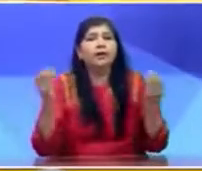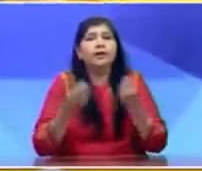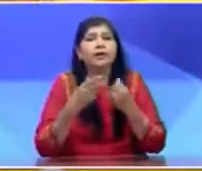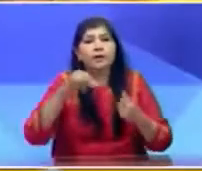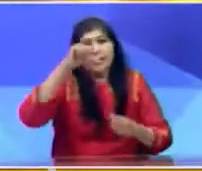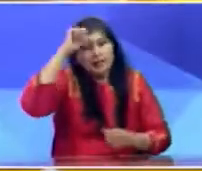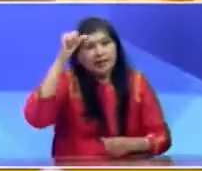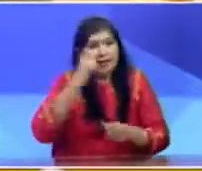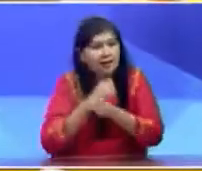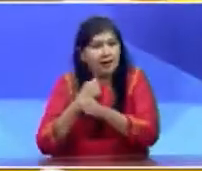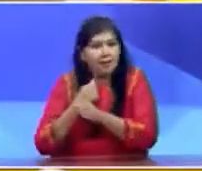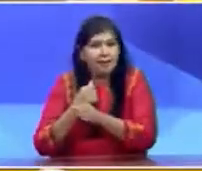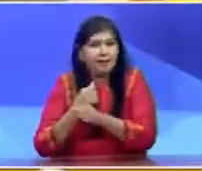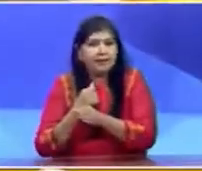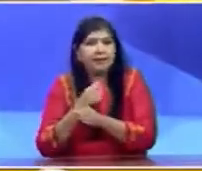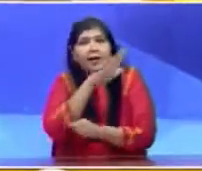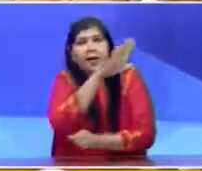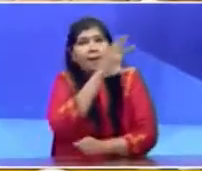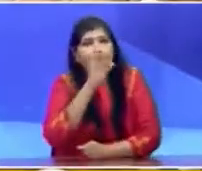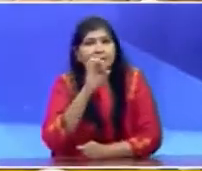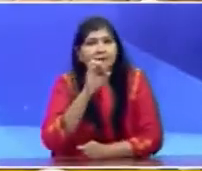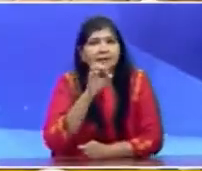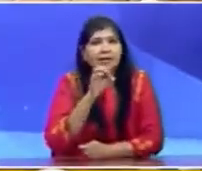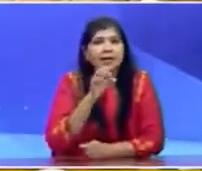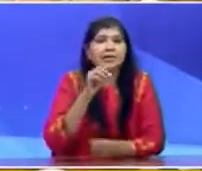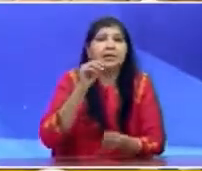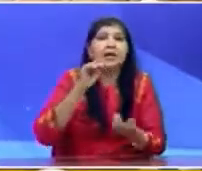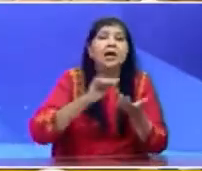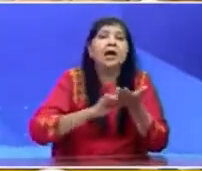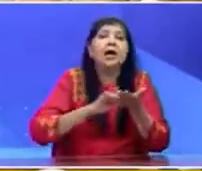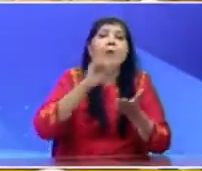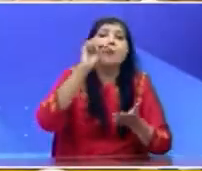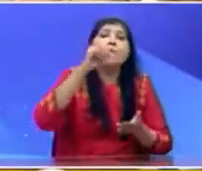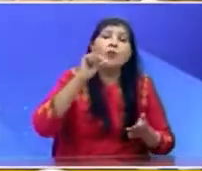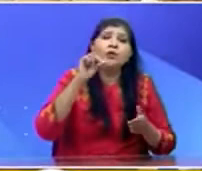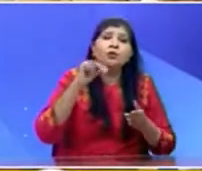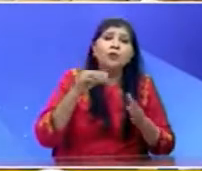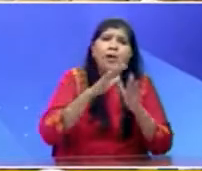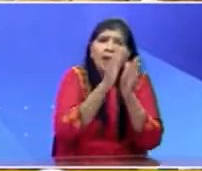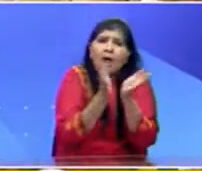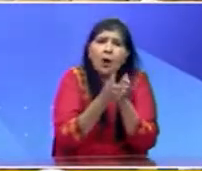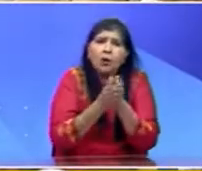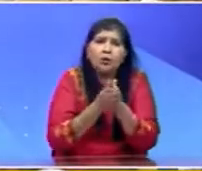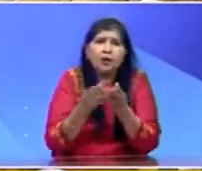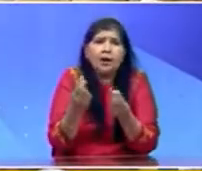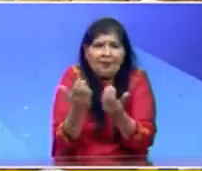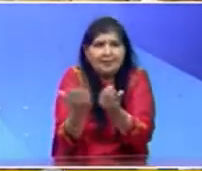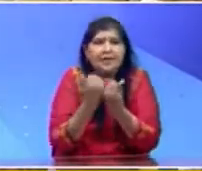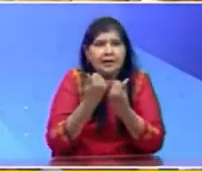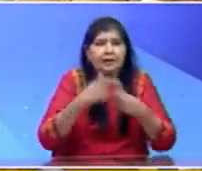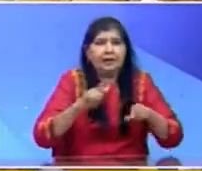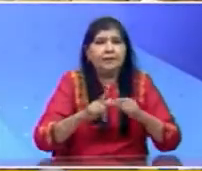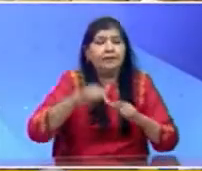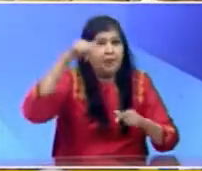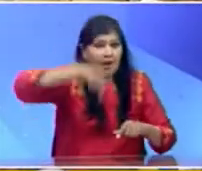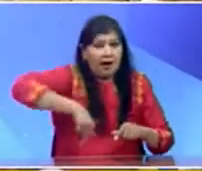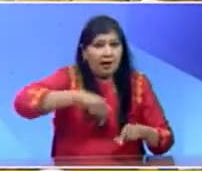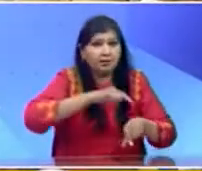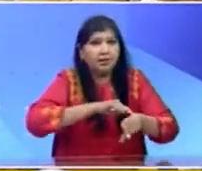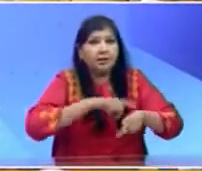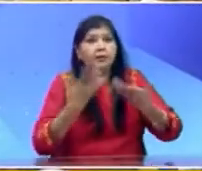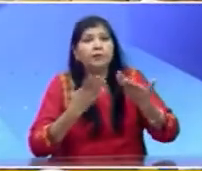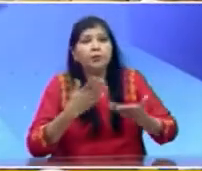भारत सरकार से 50 मधुमक्खी कॉलोनियों के लिए सब्सिडी ली थी। आज उनके